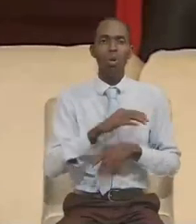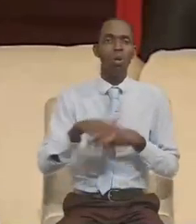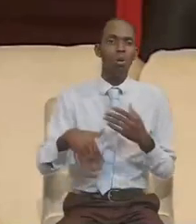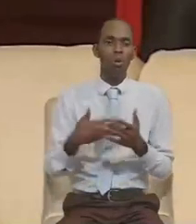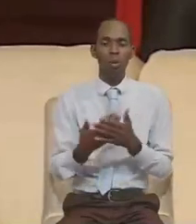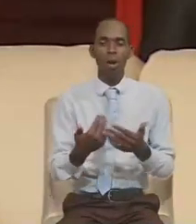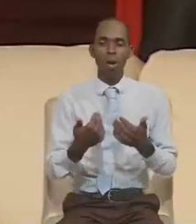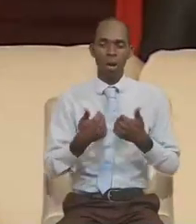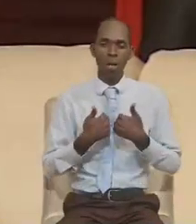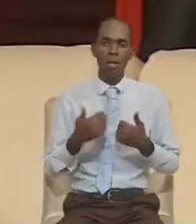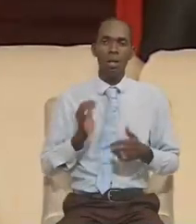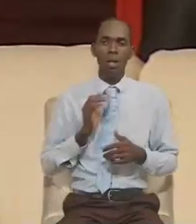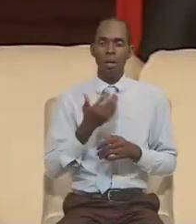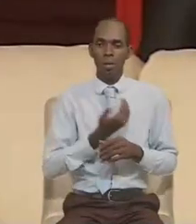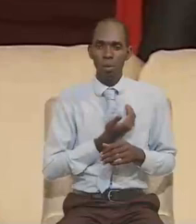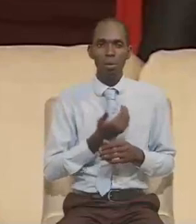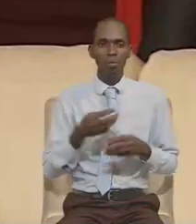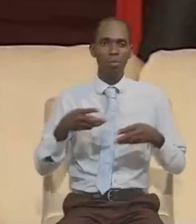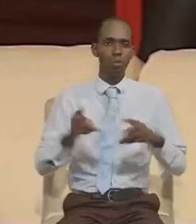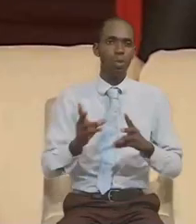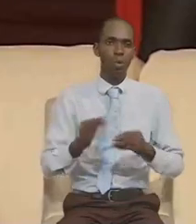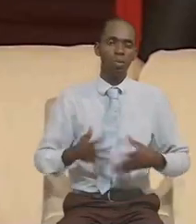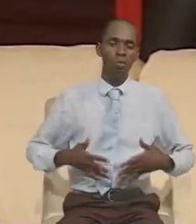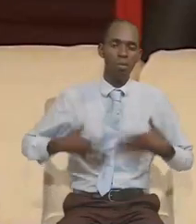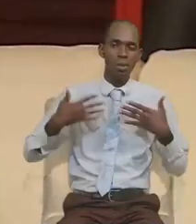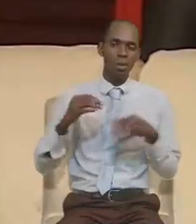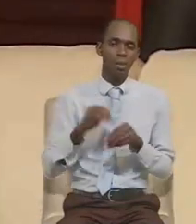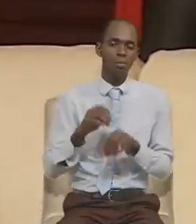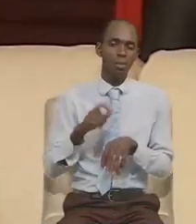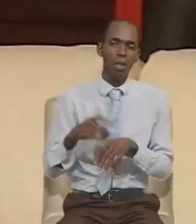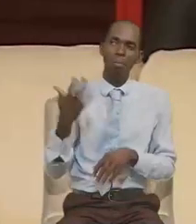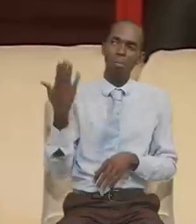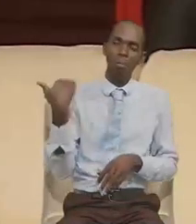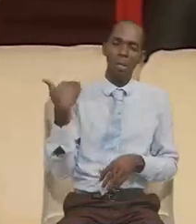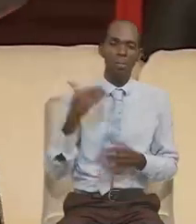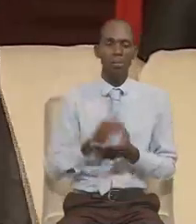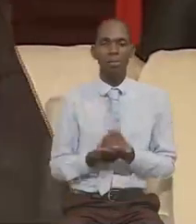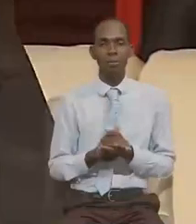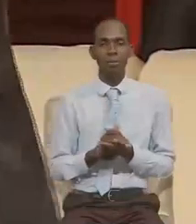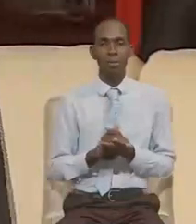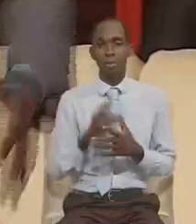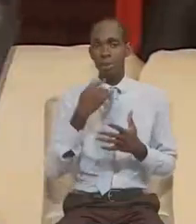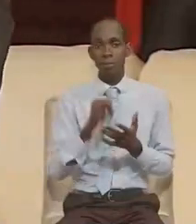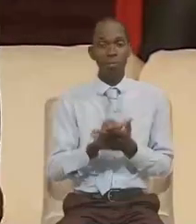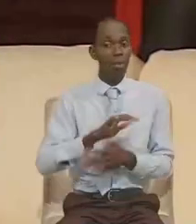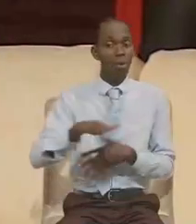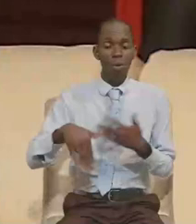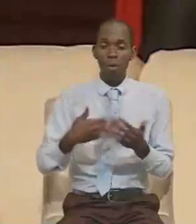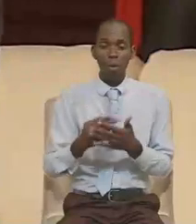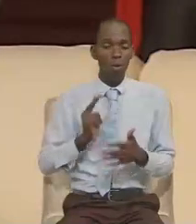nous vivions autrefois selon les convoitises de notre chair. Il dit, nous tous sans